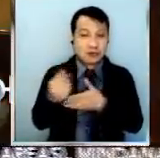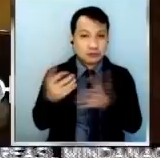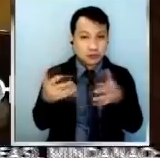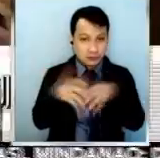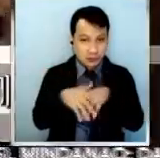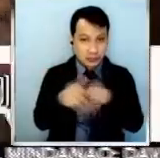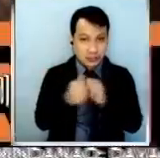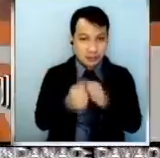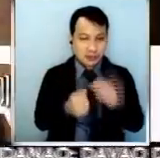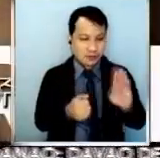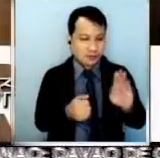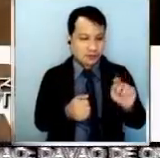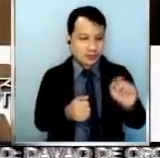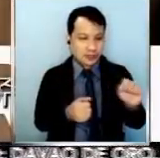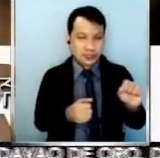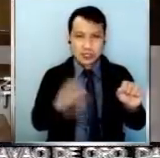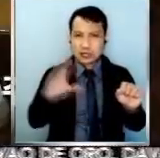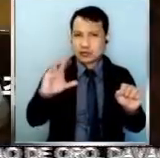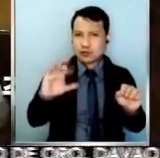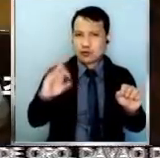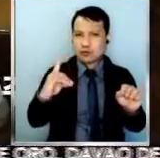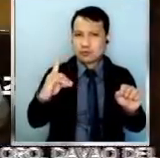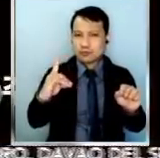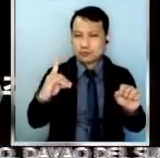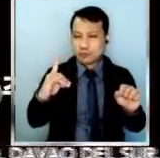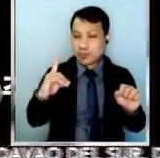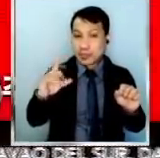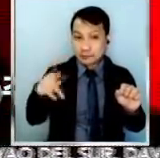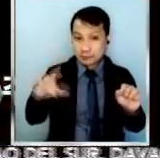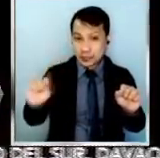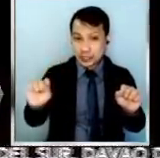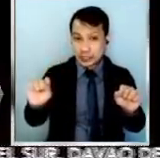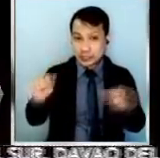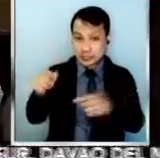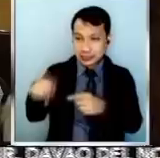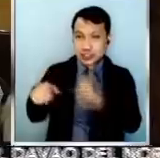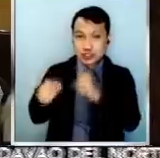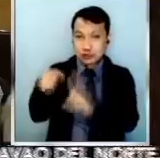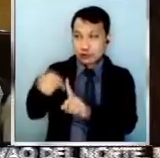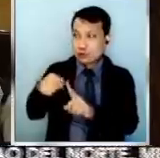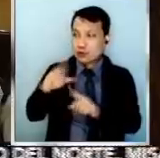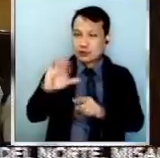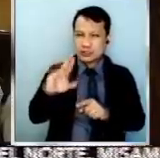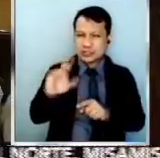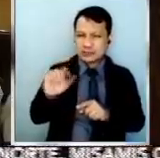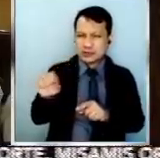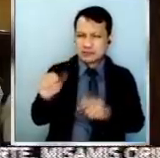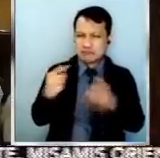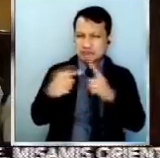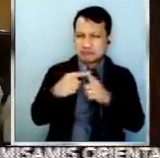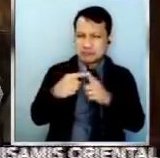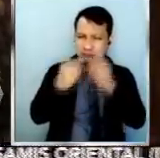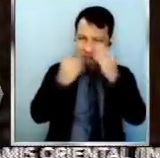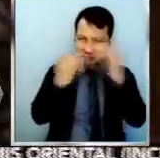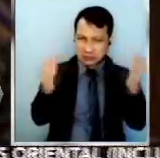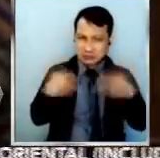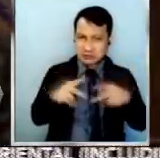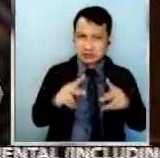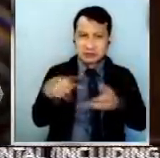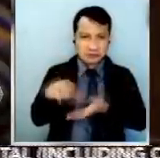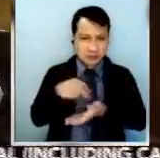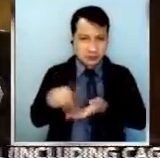ng Coldplay frontman na si Chris Martin. Pag-uusapan nila ang positive vibe na hatid ng Permission to Dance